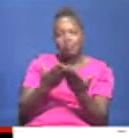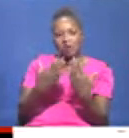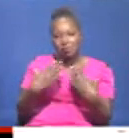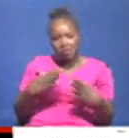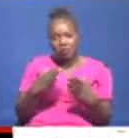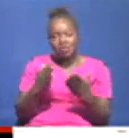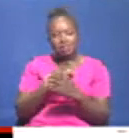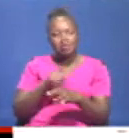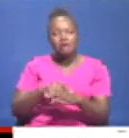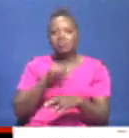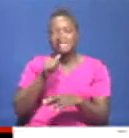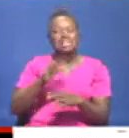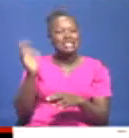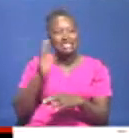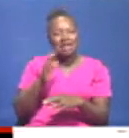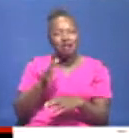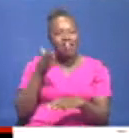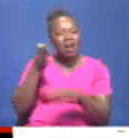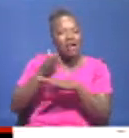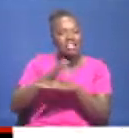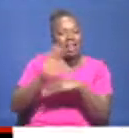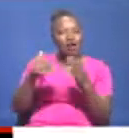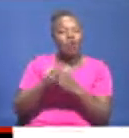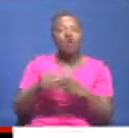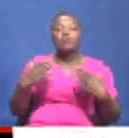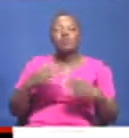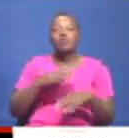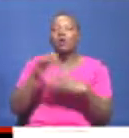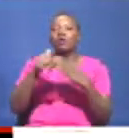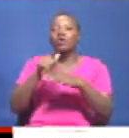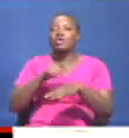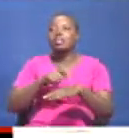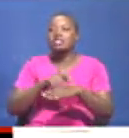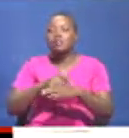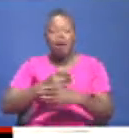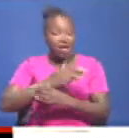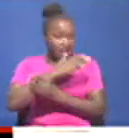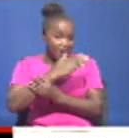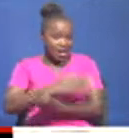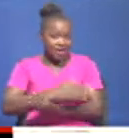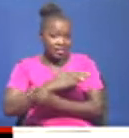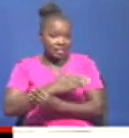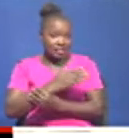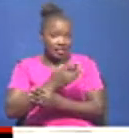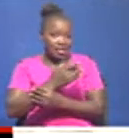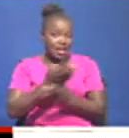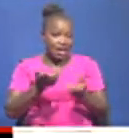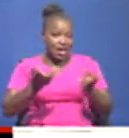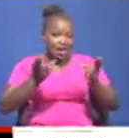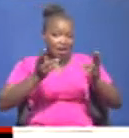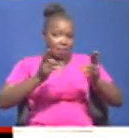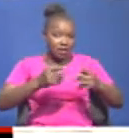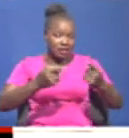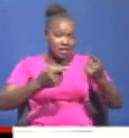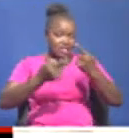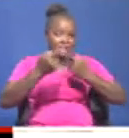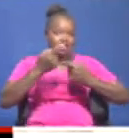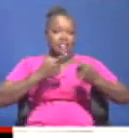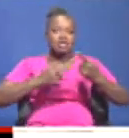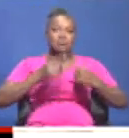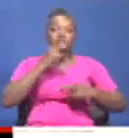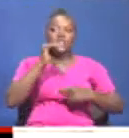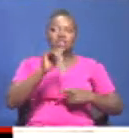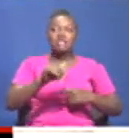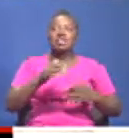you cannot fool all the people all the time. Handshake ilikuja ili watu wenye